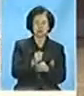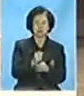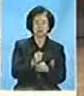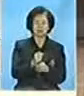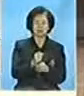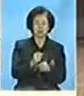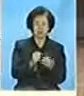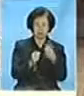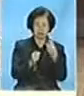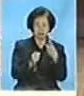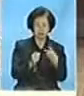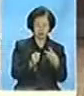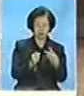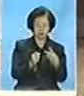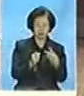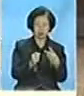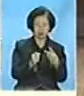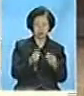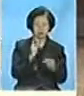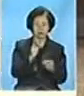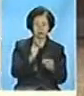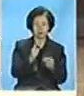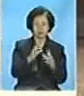เรื่องที่สองครับเรื่องของความเป็นกลาง